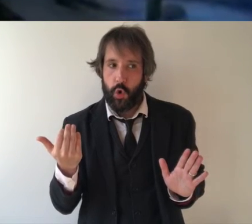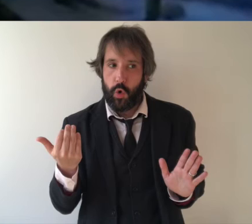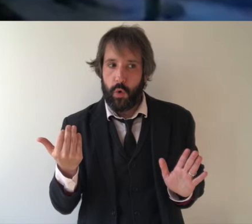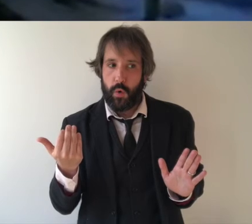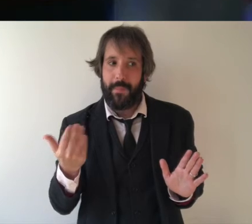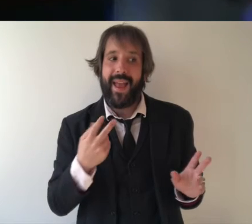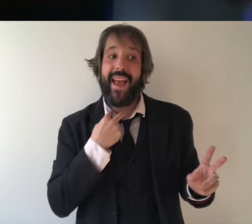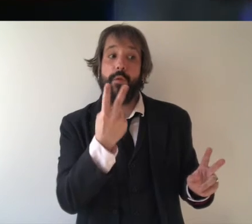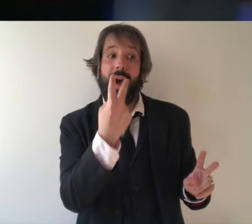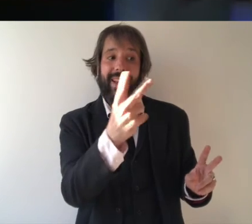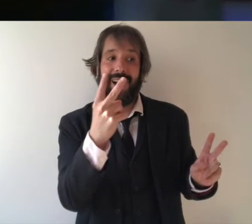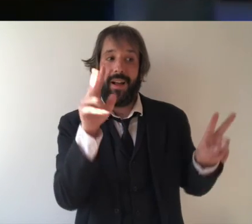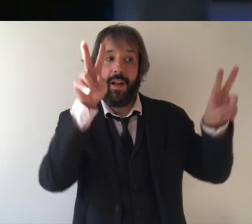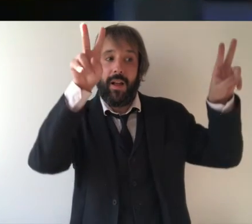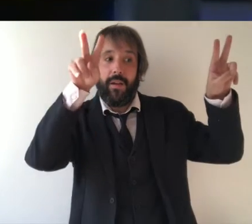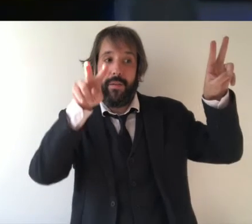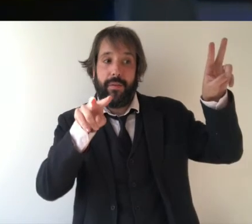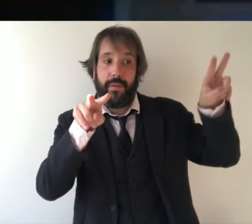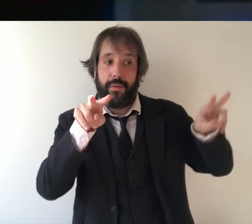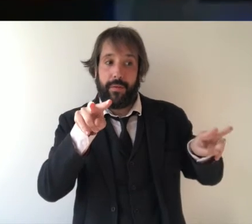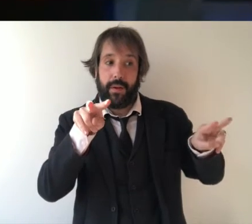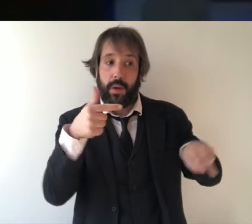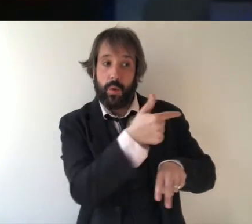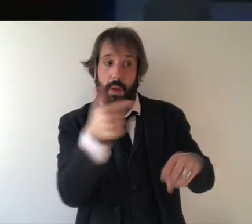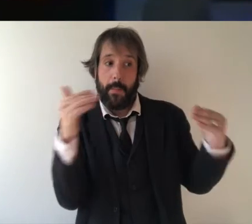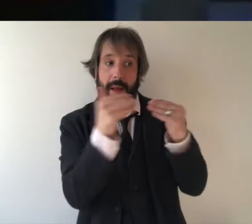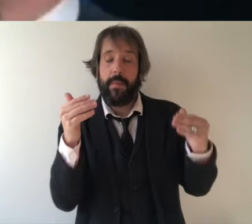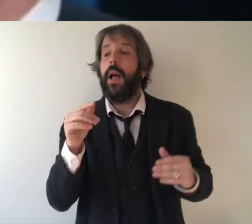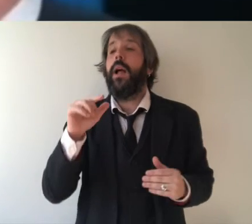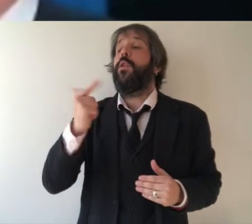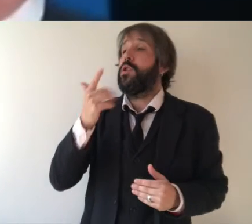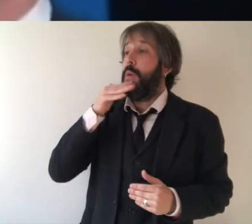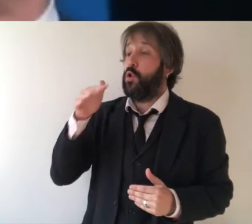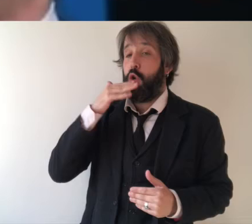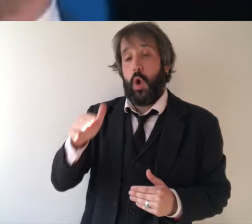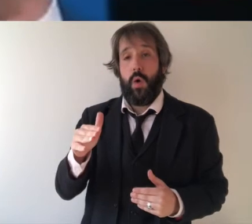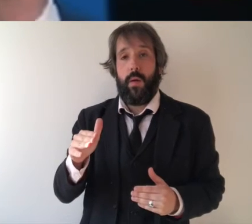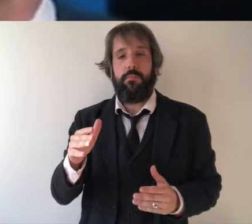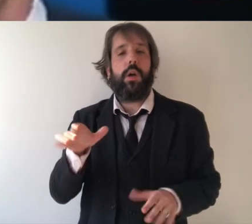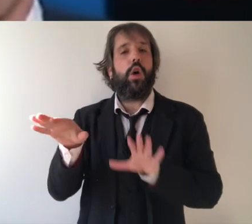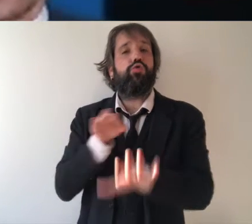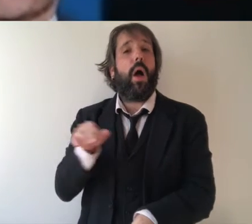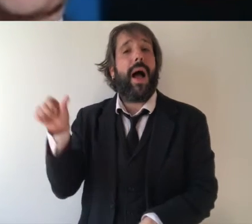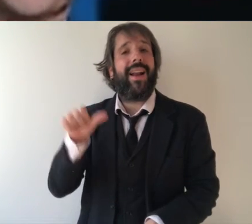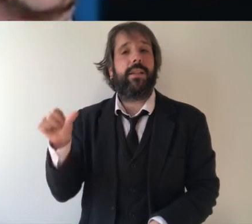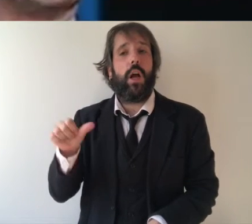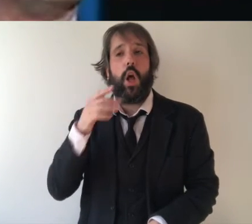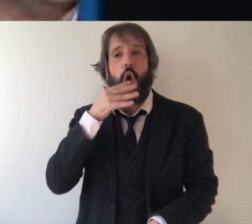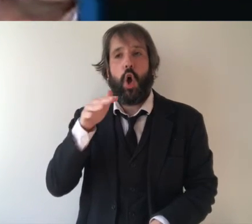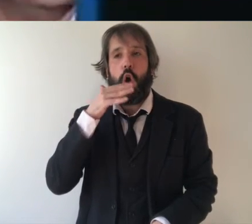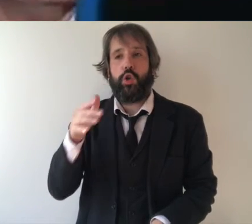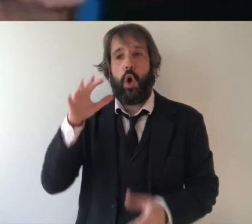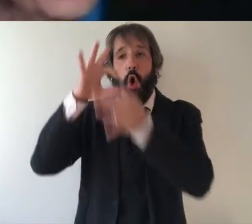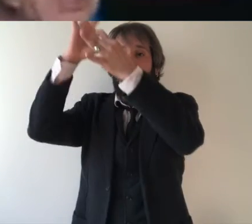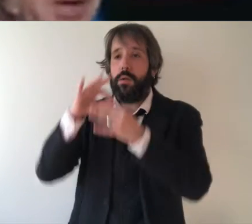de baisser un petit peu. Voilà. Parfait. Eh bien, le deuxième chant, qui pour le coup est le choix d'Alexandre, est un chant